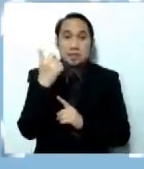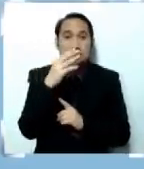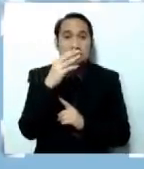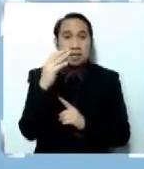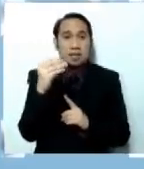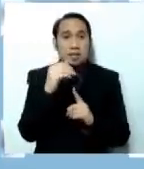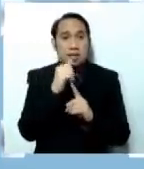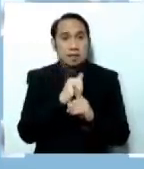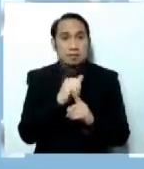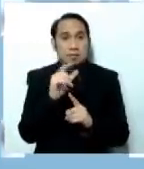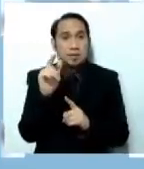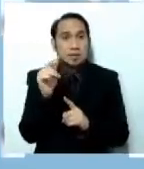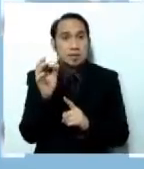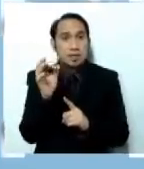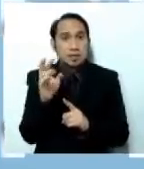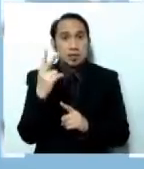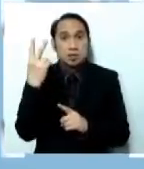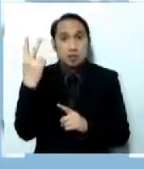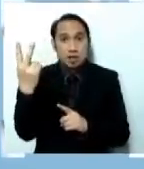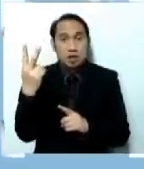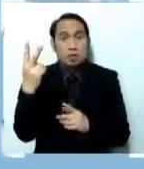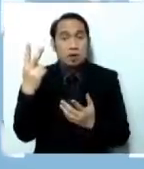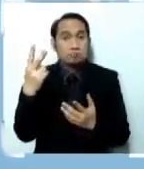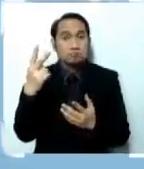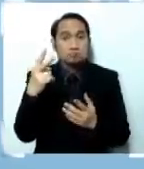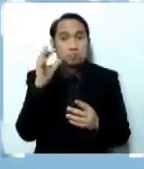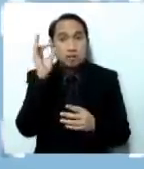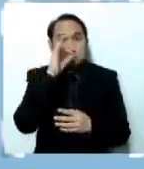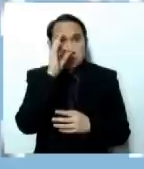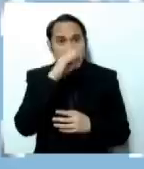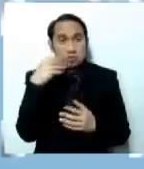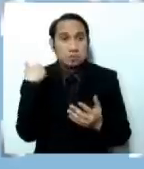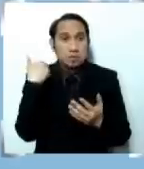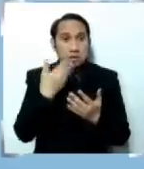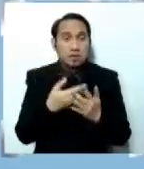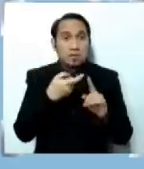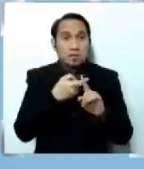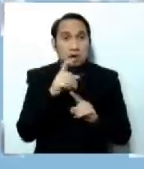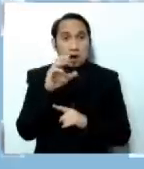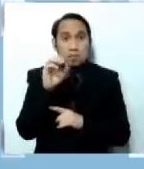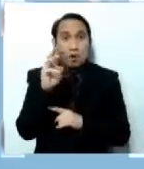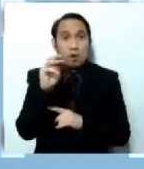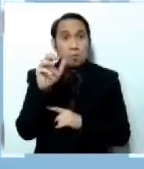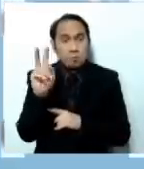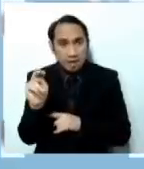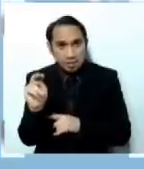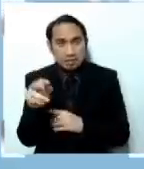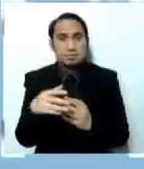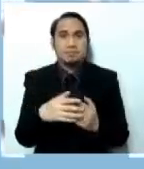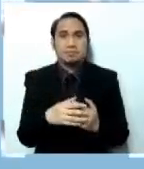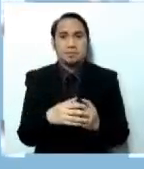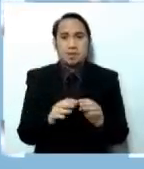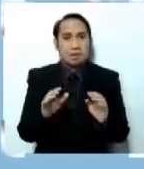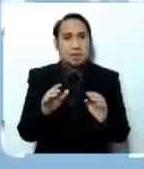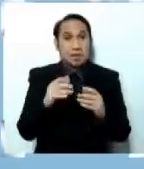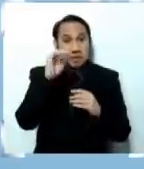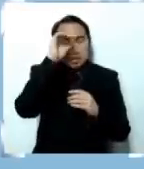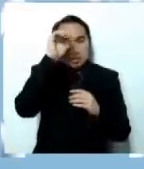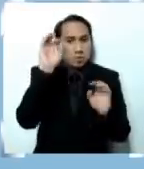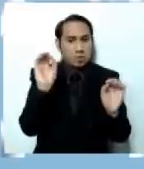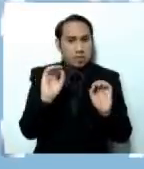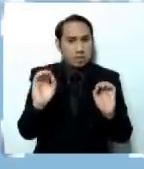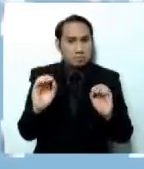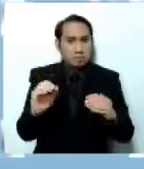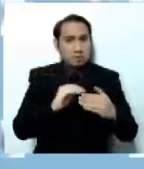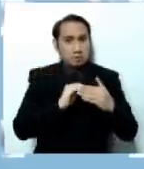ang dalawang OFW mula Oman at United Arab Emirates. Noong panahong yun, wala pang travel ban sa India na nagsimula noong